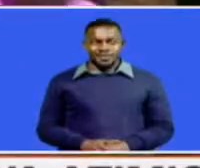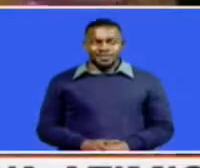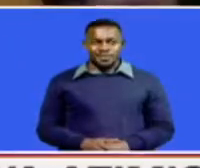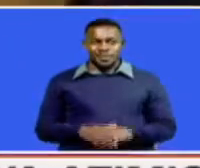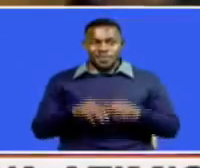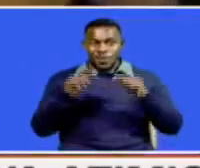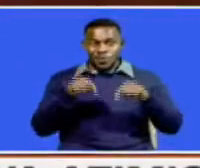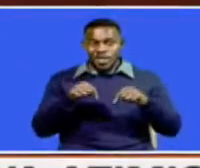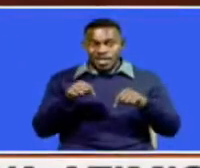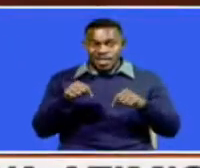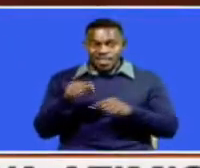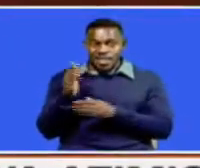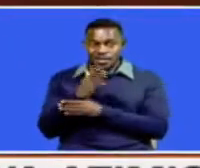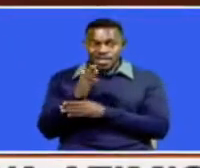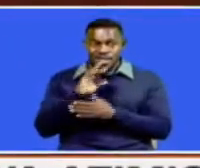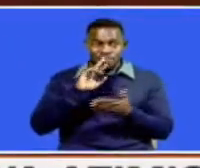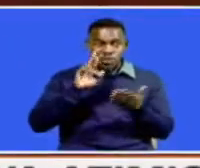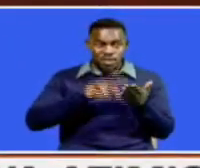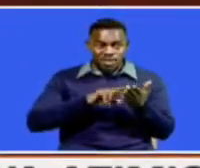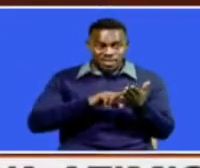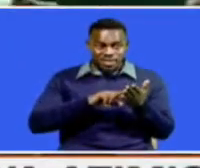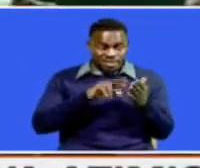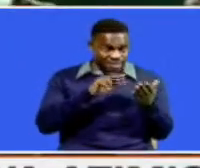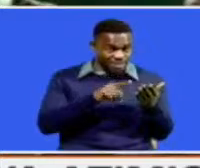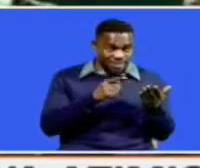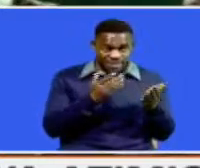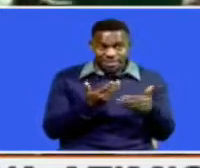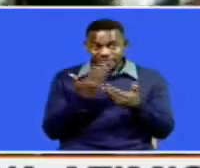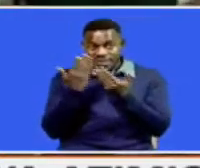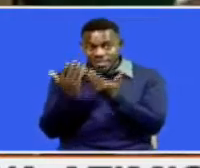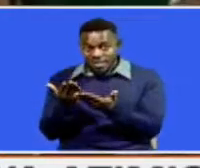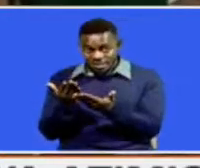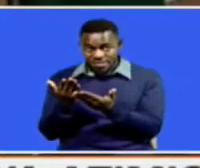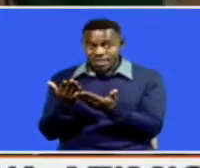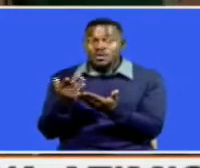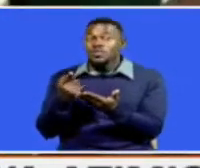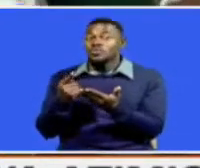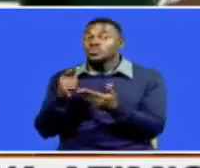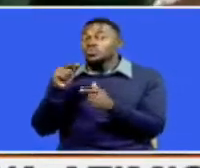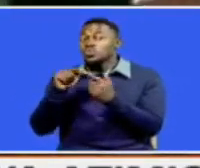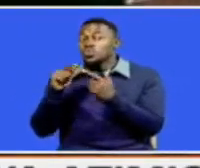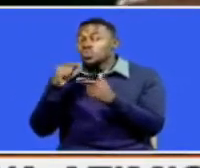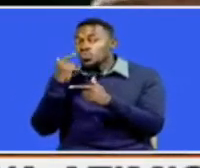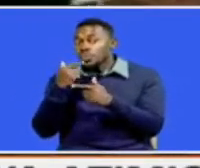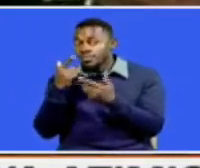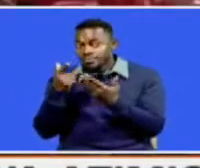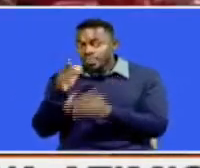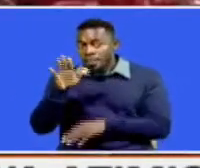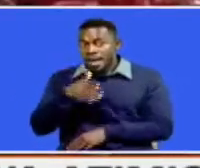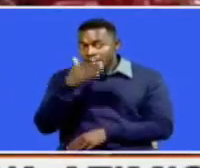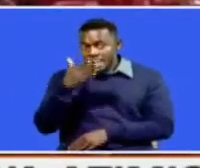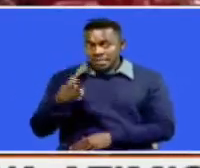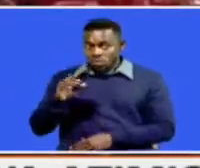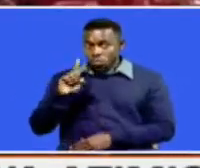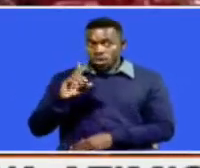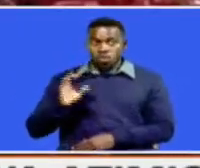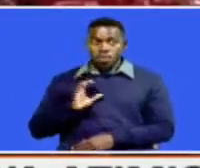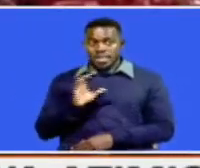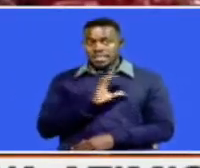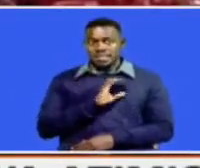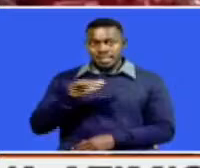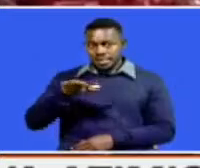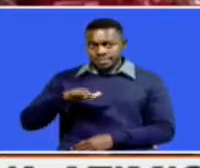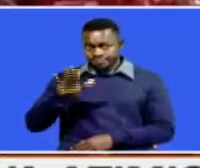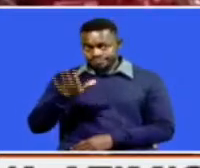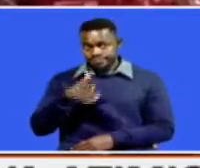Alhamisi alasiri, ripoti iliyozinduliwa wiki mbili zilizopita ya kamati ya pamoja ya mazungumzo iliwasilishwa bungeni na kiongozi